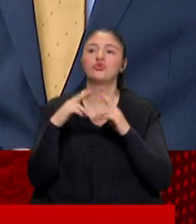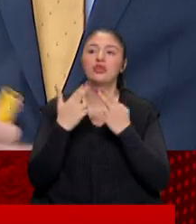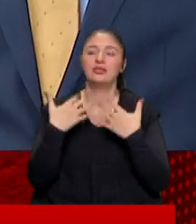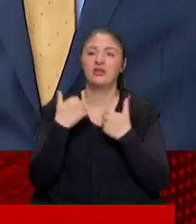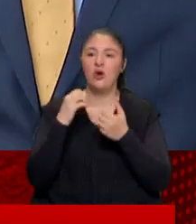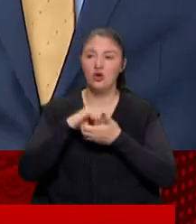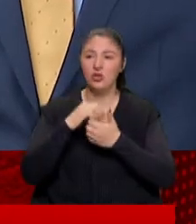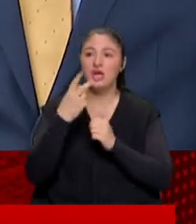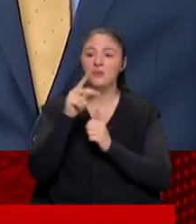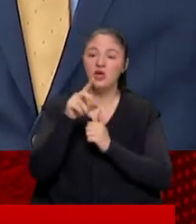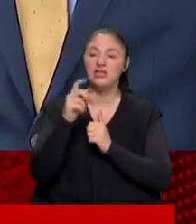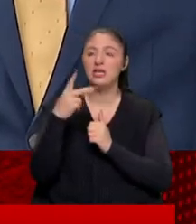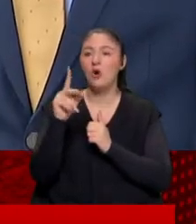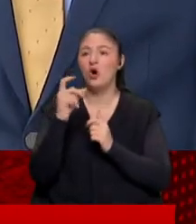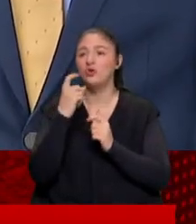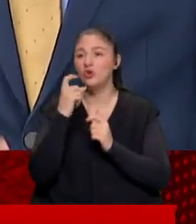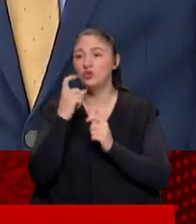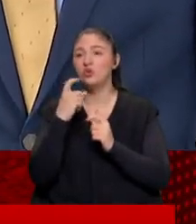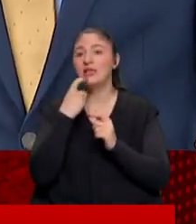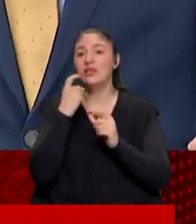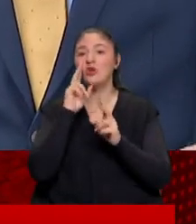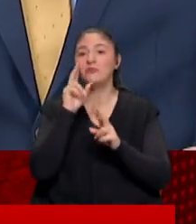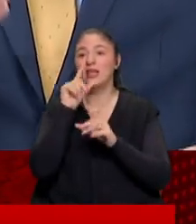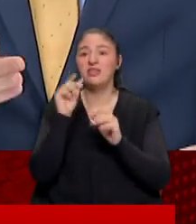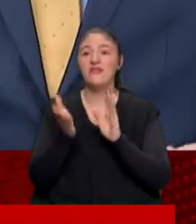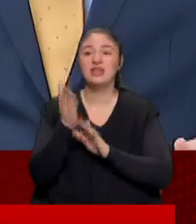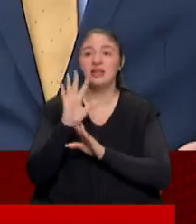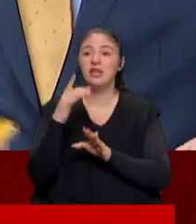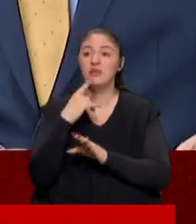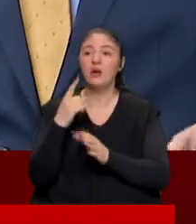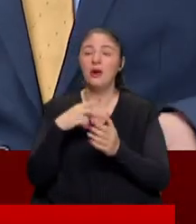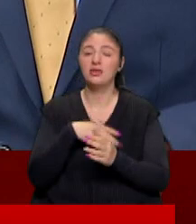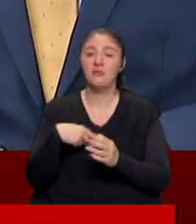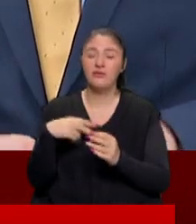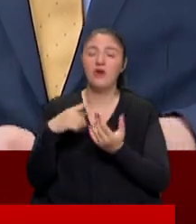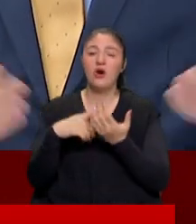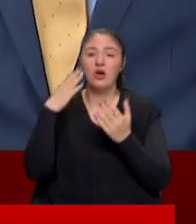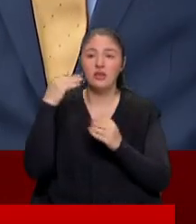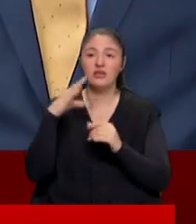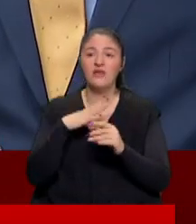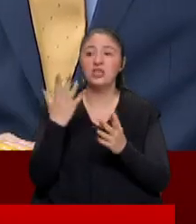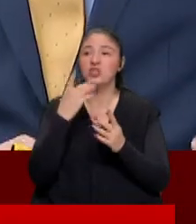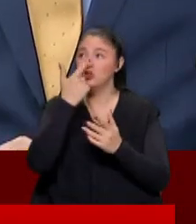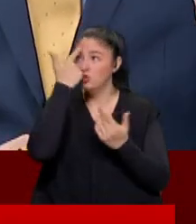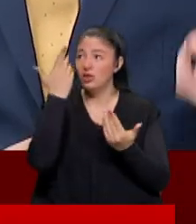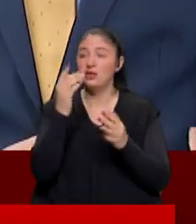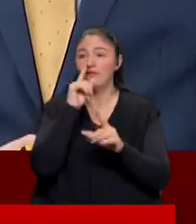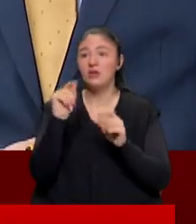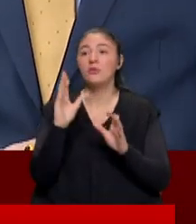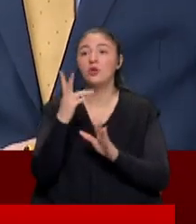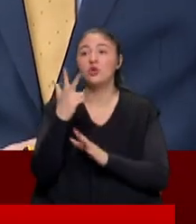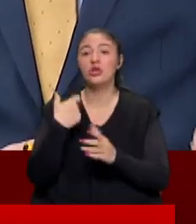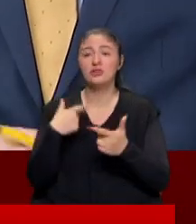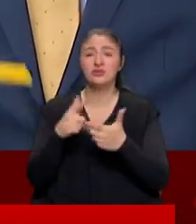2018 ve 2019'da gördüğümüz salgından daha fazla değil demiş ama şu an Danimarka ve Hollanda'da da var. İnşallah daha da yayılmaz. En belirgin